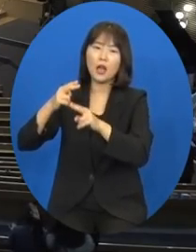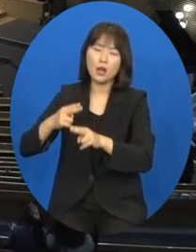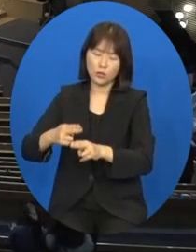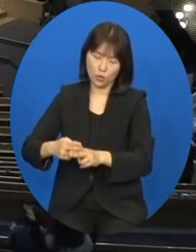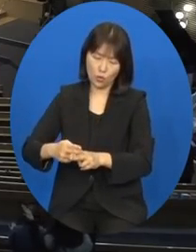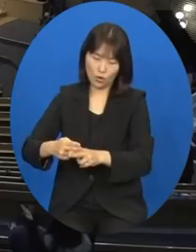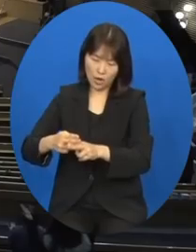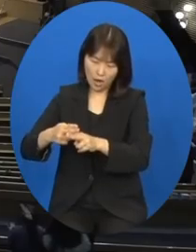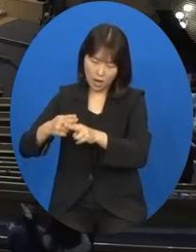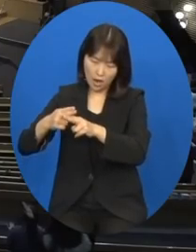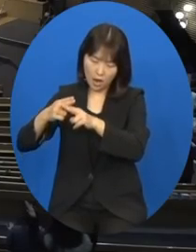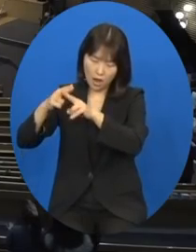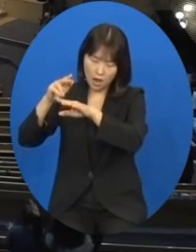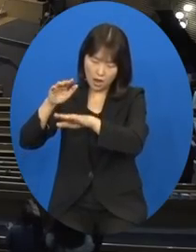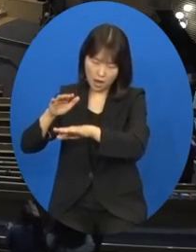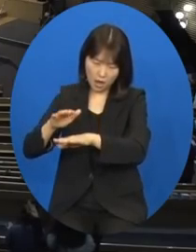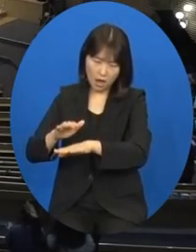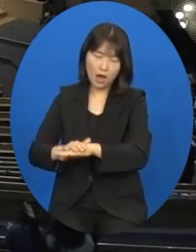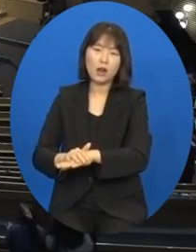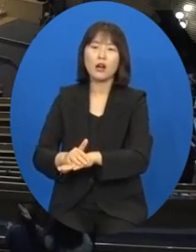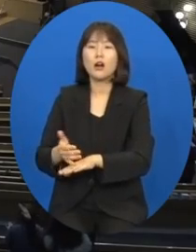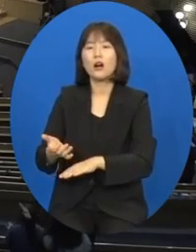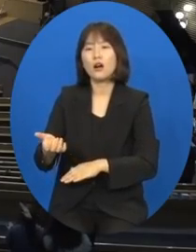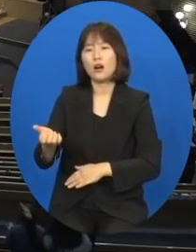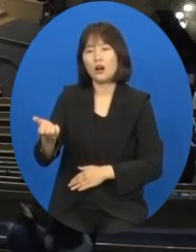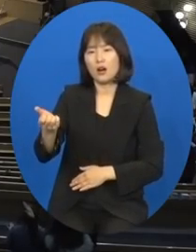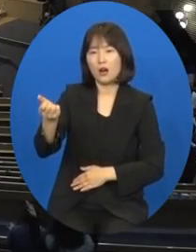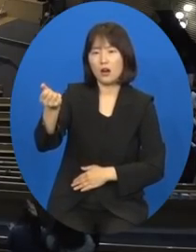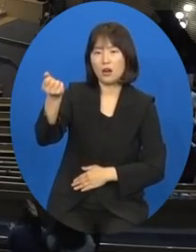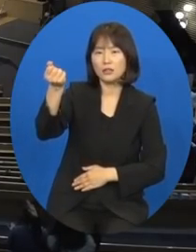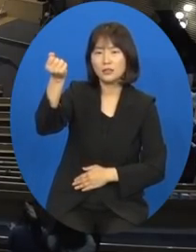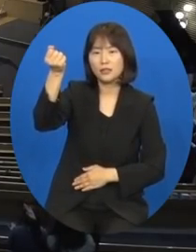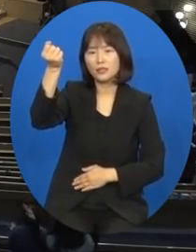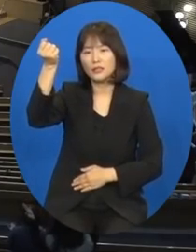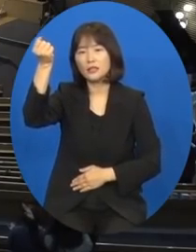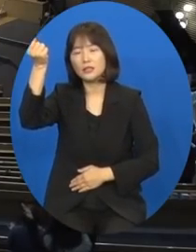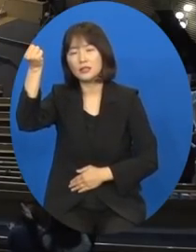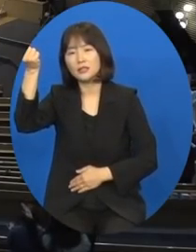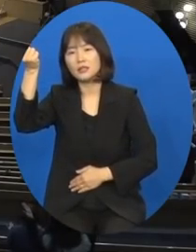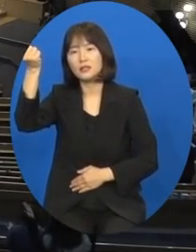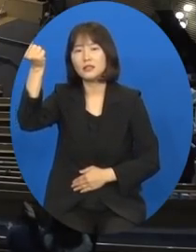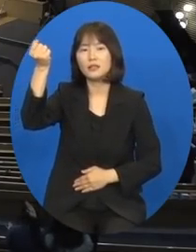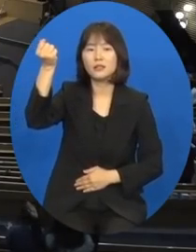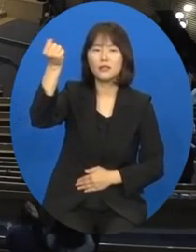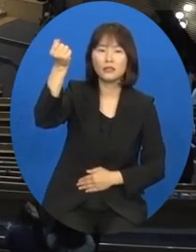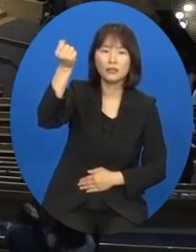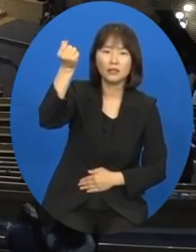to u 아 now gallery